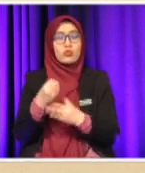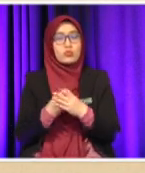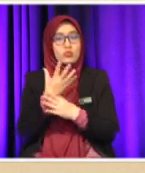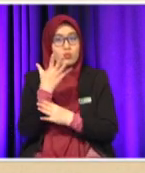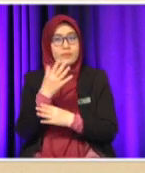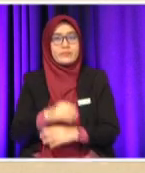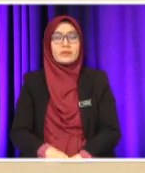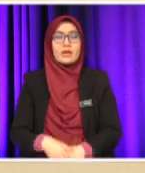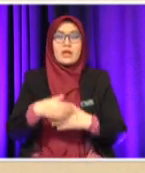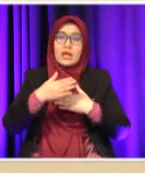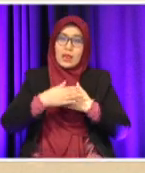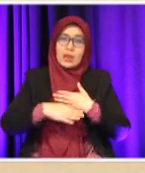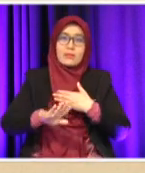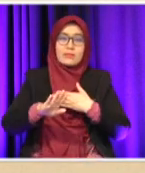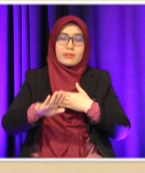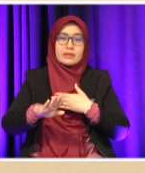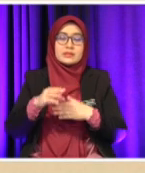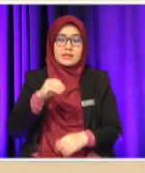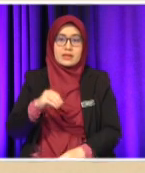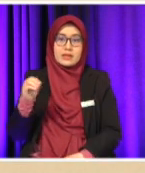dari tanam kita perlulah uruskan